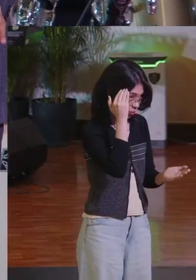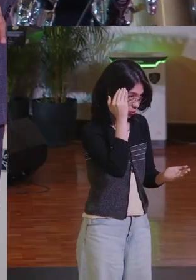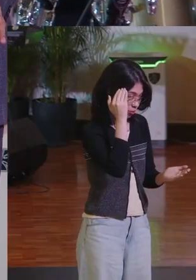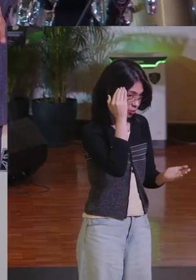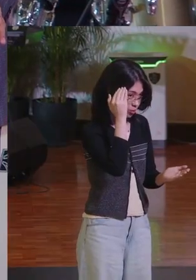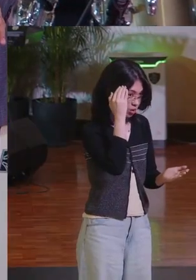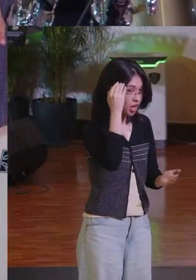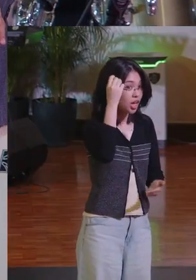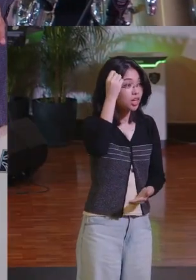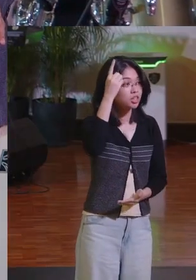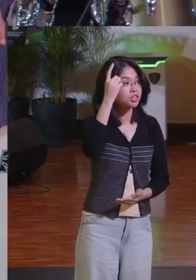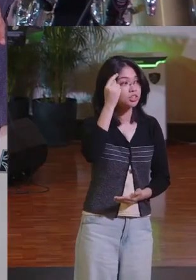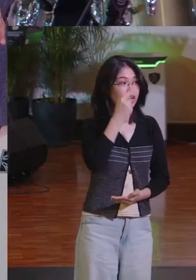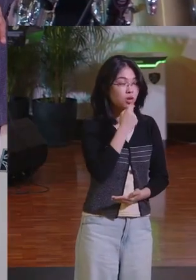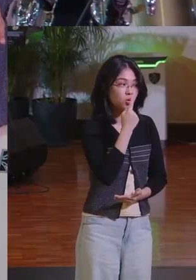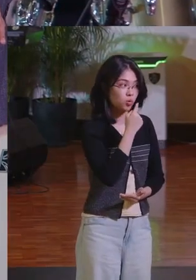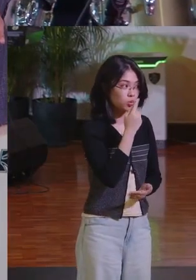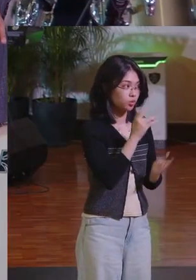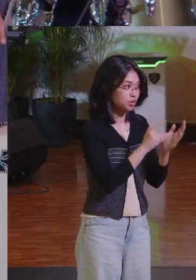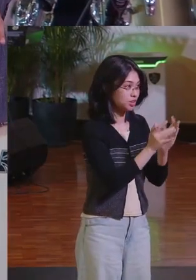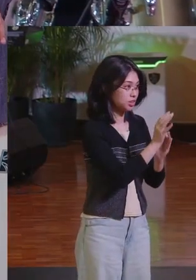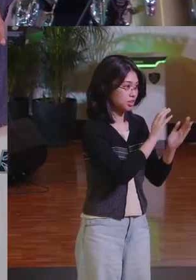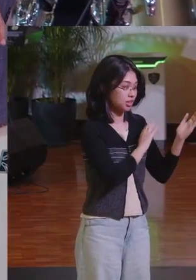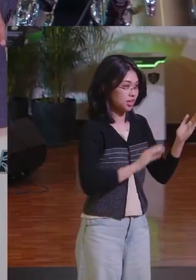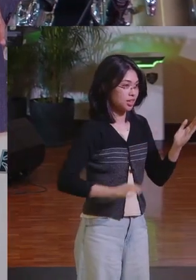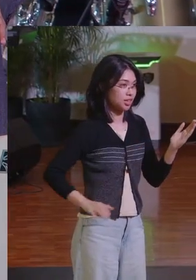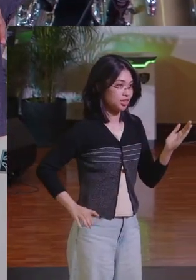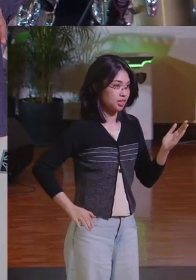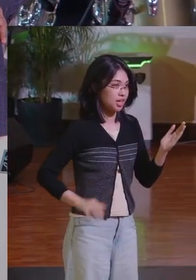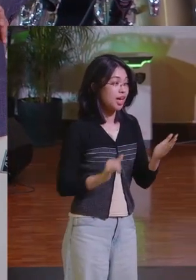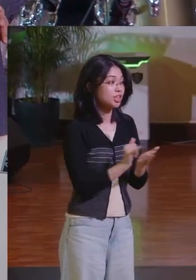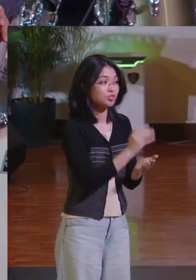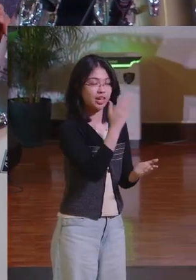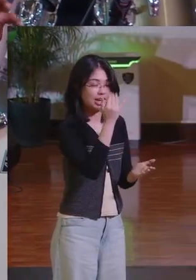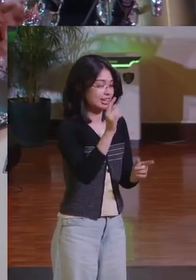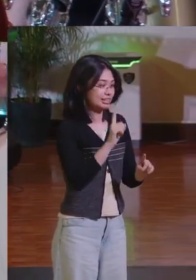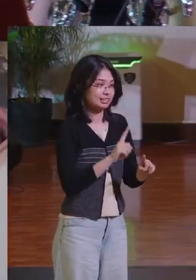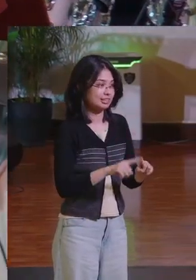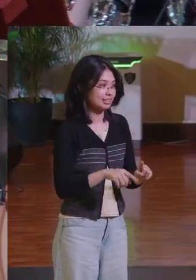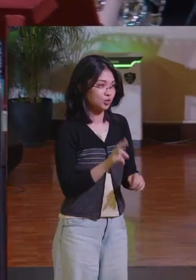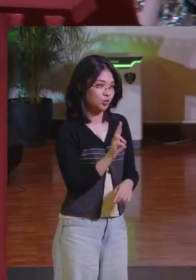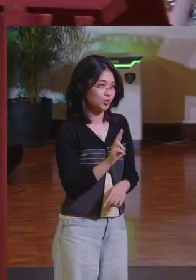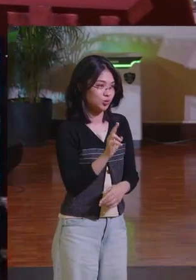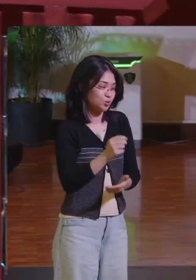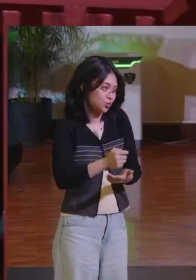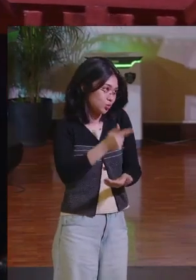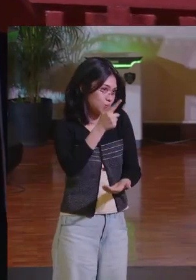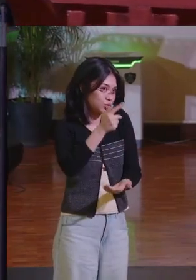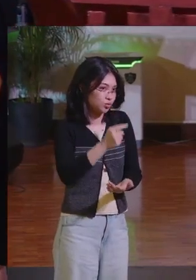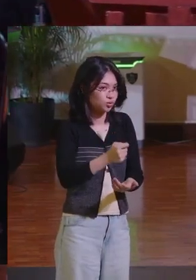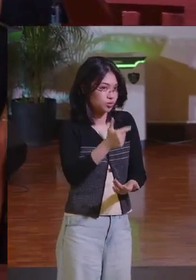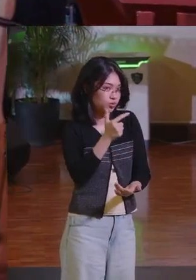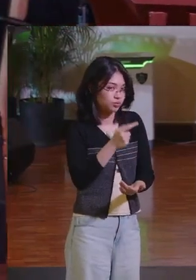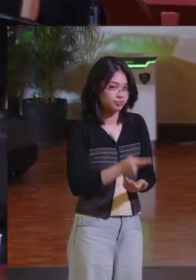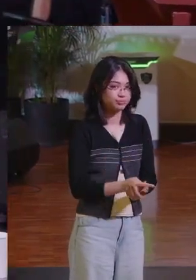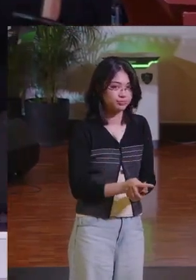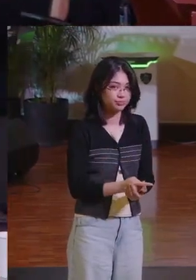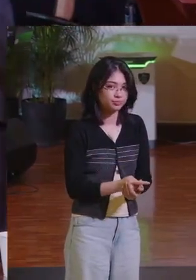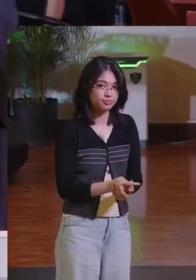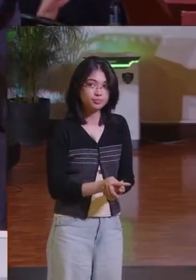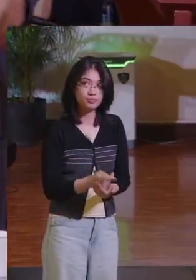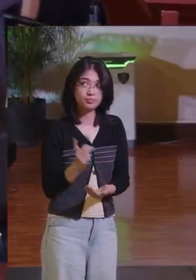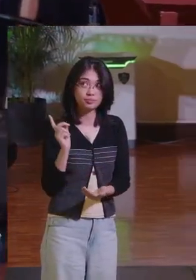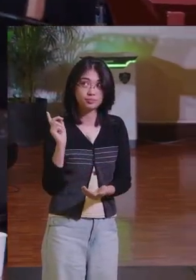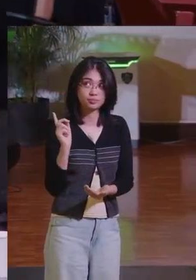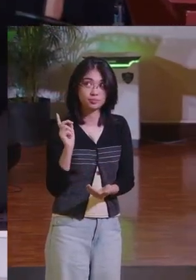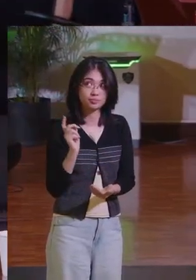kilalanin kung sino si Kristo. Kaya hindi na po pwede yung flipping of coins. Ginagawa pa rin po yan bilang practical na pamamaraan.